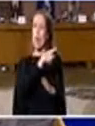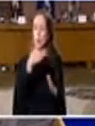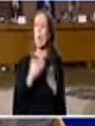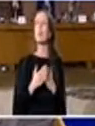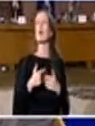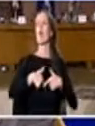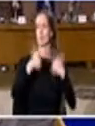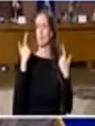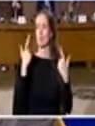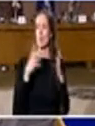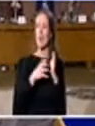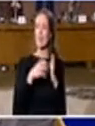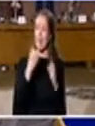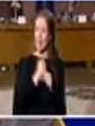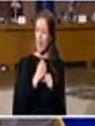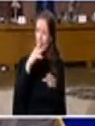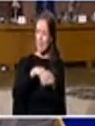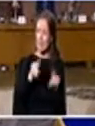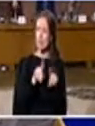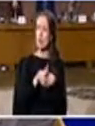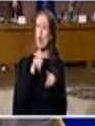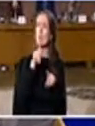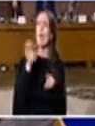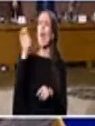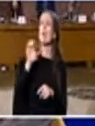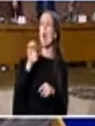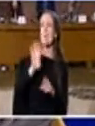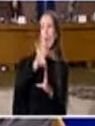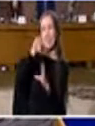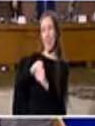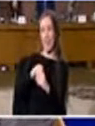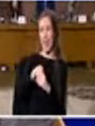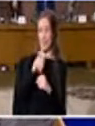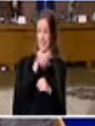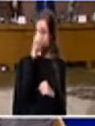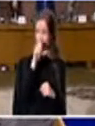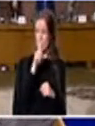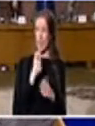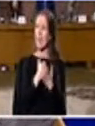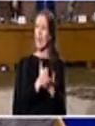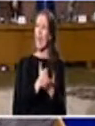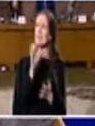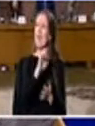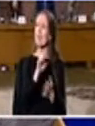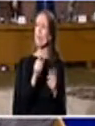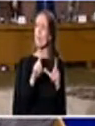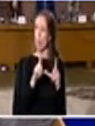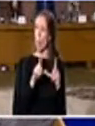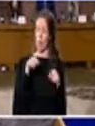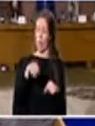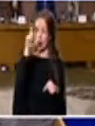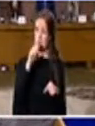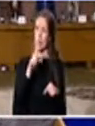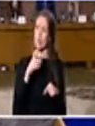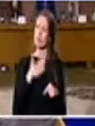rad u ovoj oblasti ključan je i u procesu evropskih integracija Srbije. Delegacija Evropske unije u Srbiji nastavit će da podržava